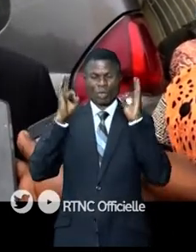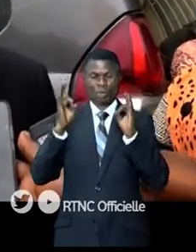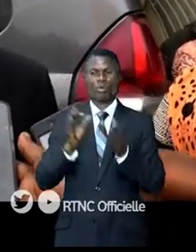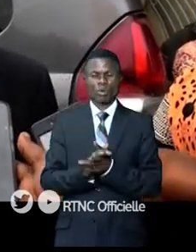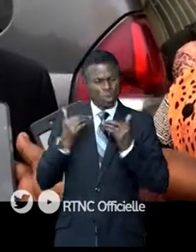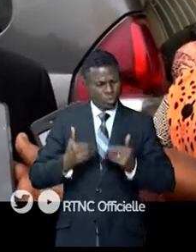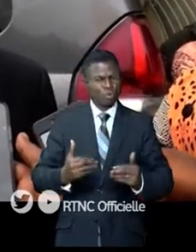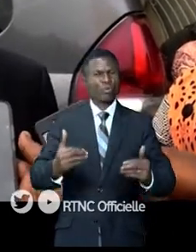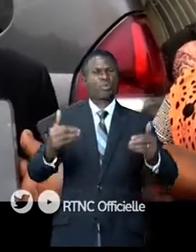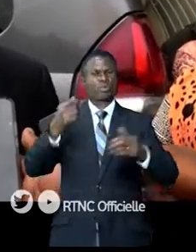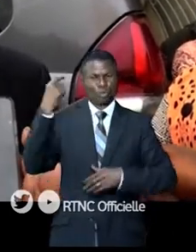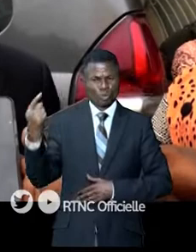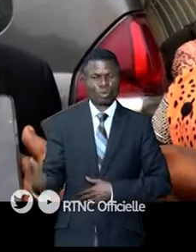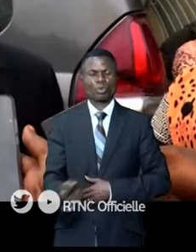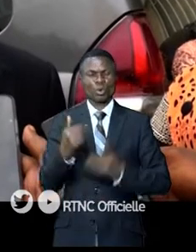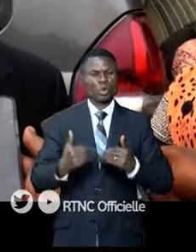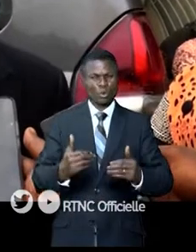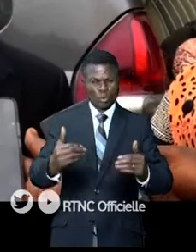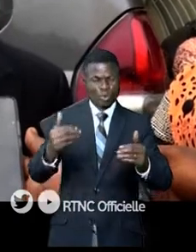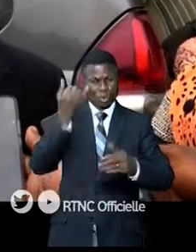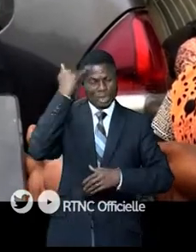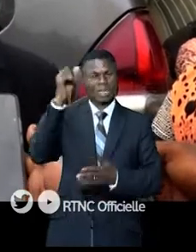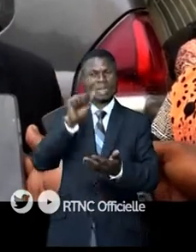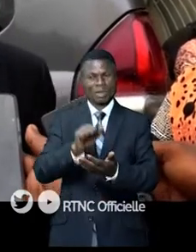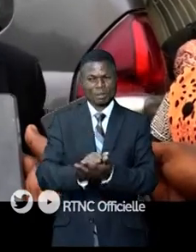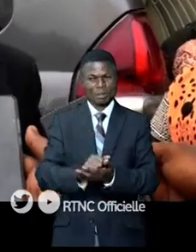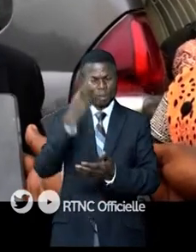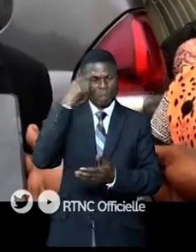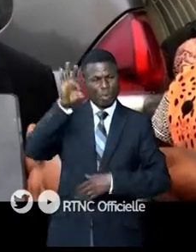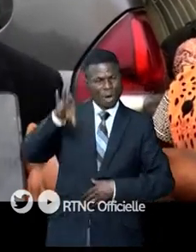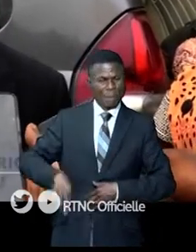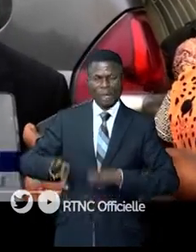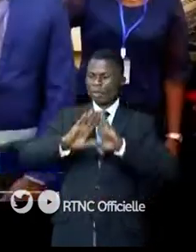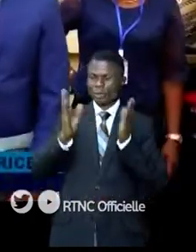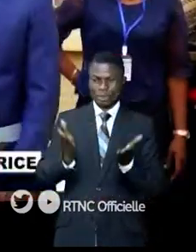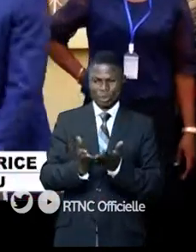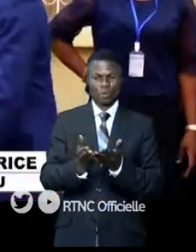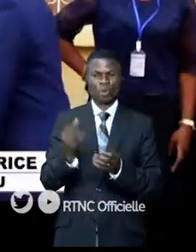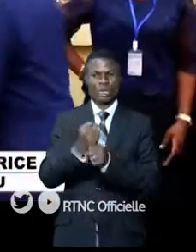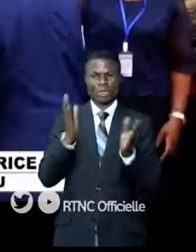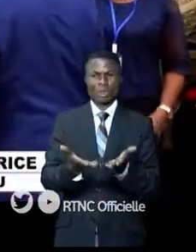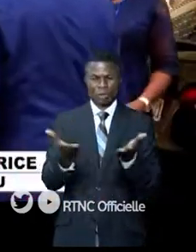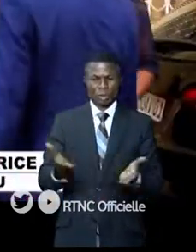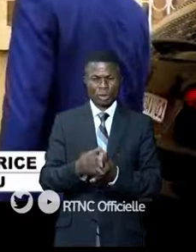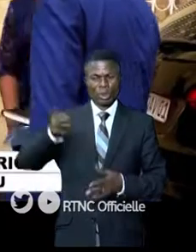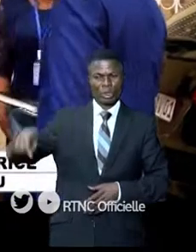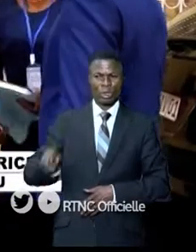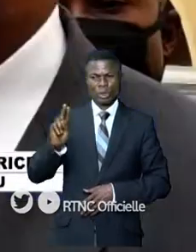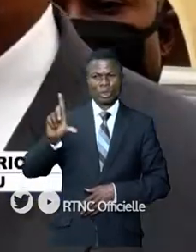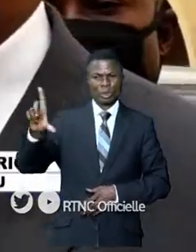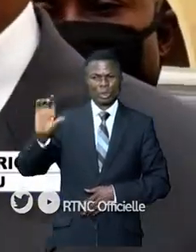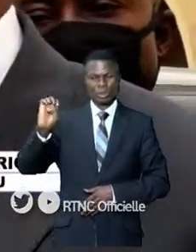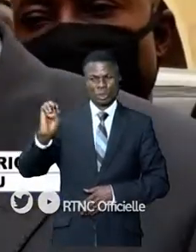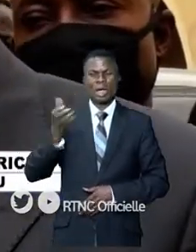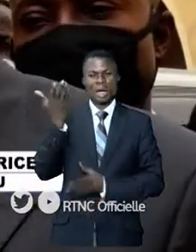puissent continuer dans cette voie-là pour le grand bonheur de l'institution générale de finances. Jules Alinguété a invité